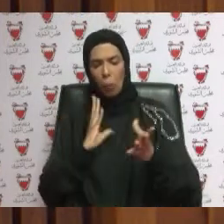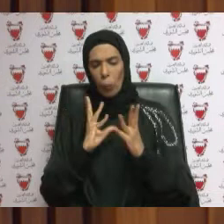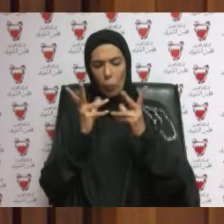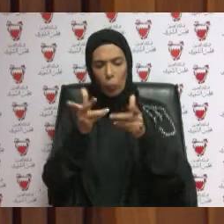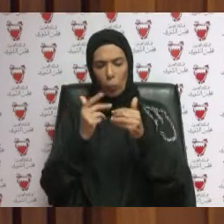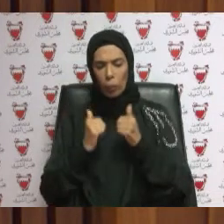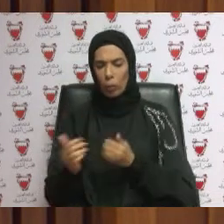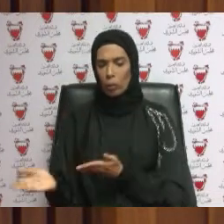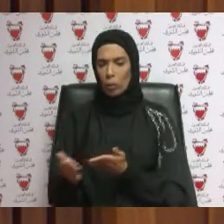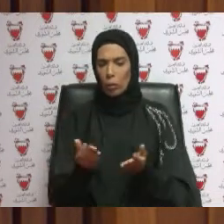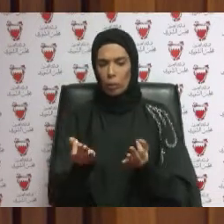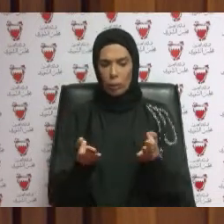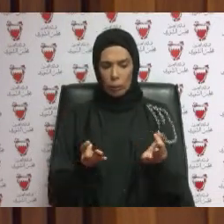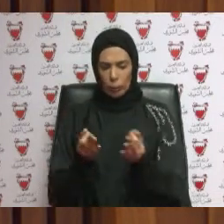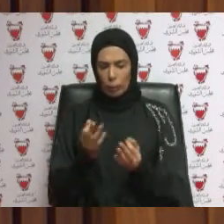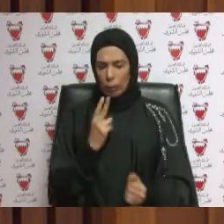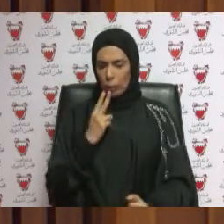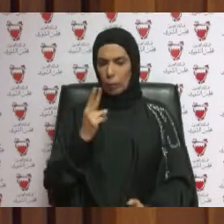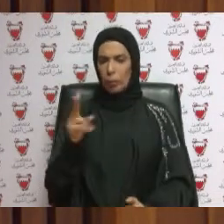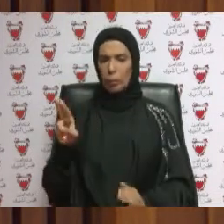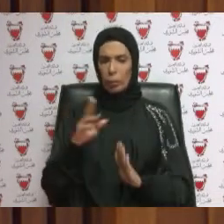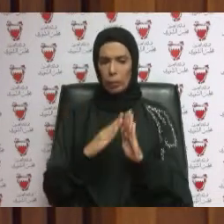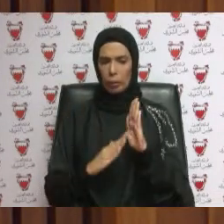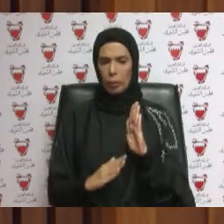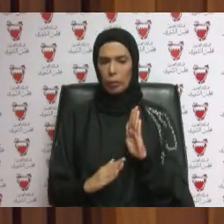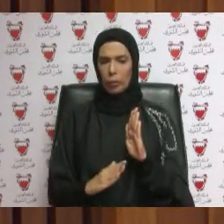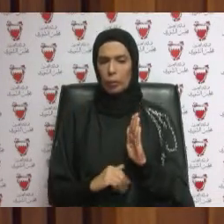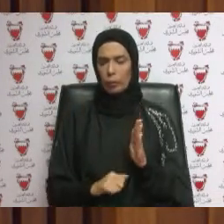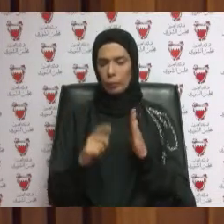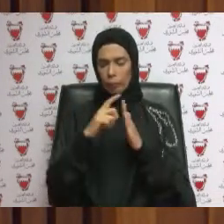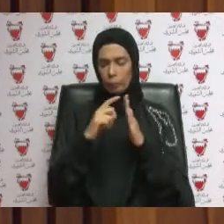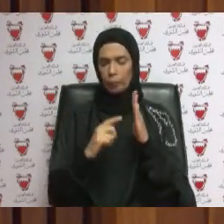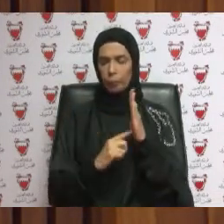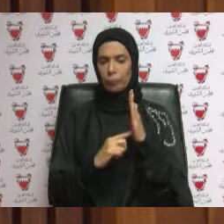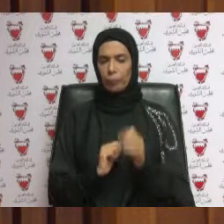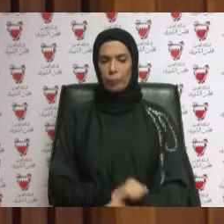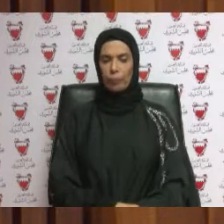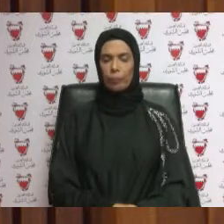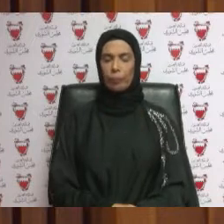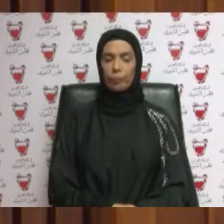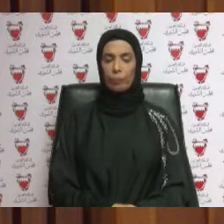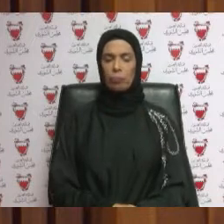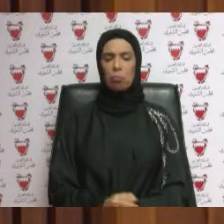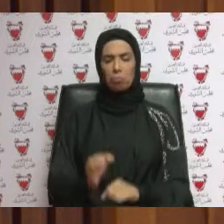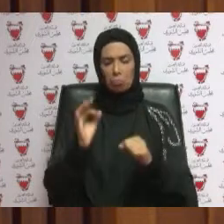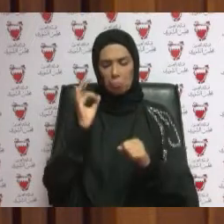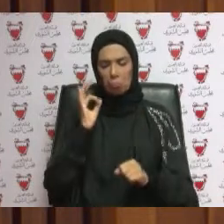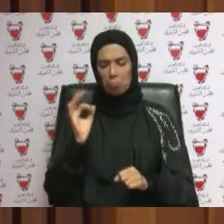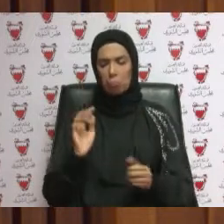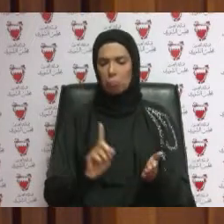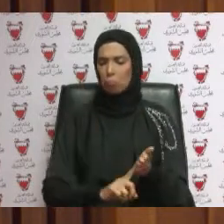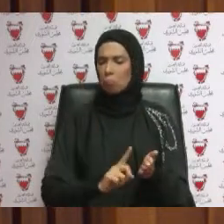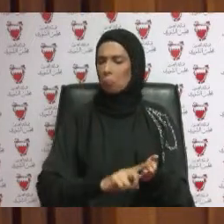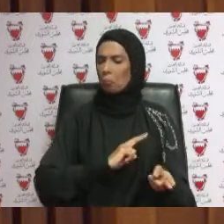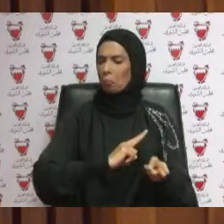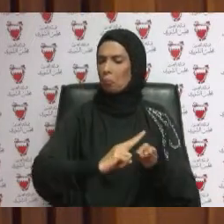المستشار القانوني والاطلاع على تقرير لجنة الشؤون التشريعية والقانونية الذي جاء مؤكداً على سلامة